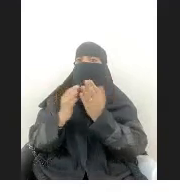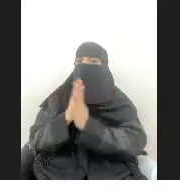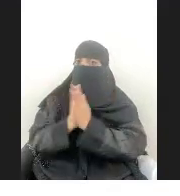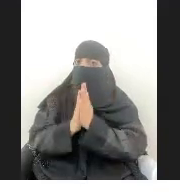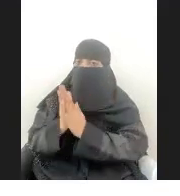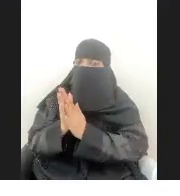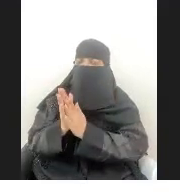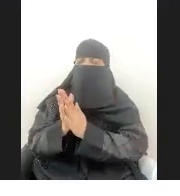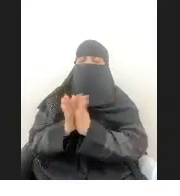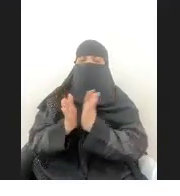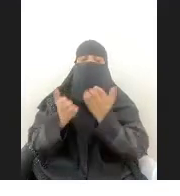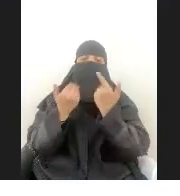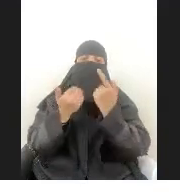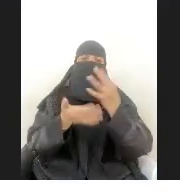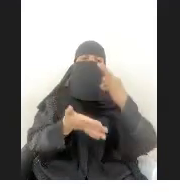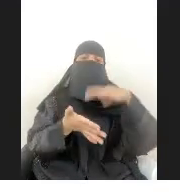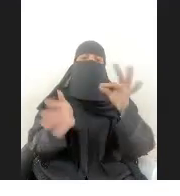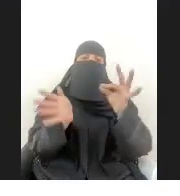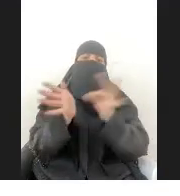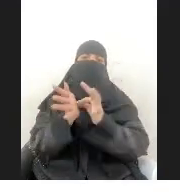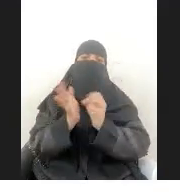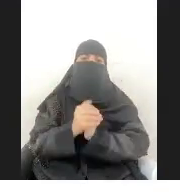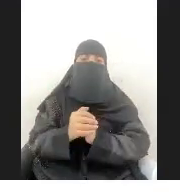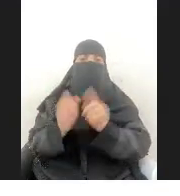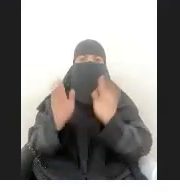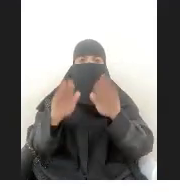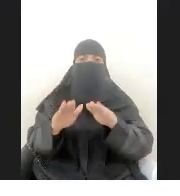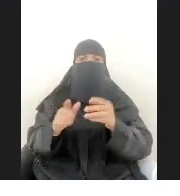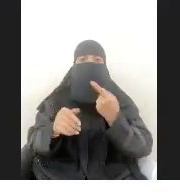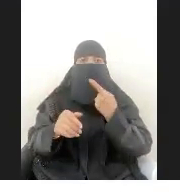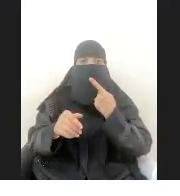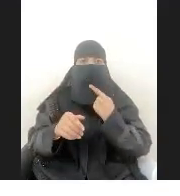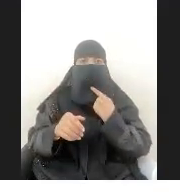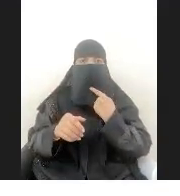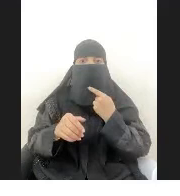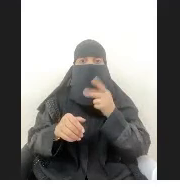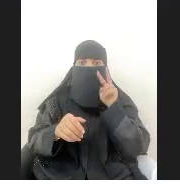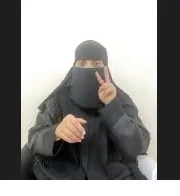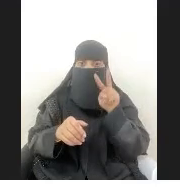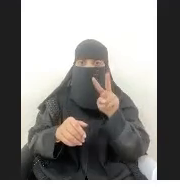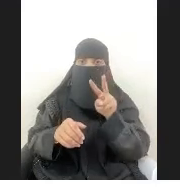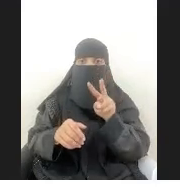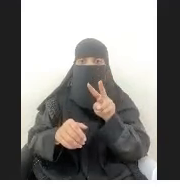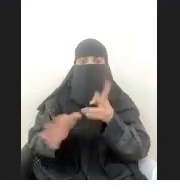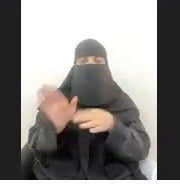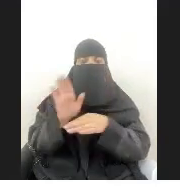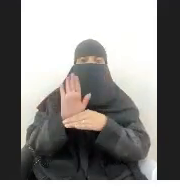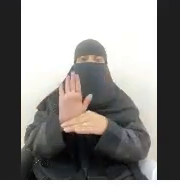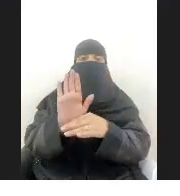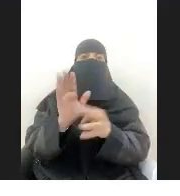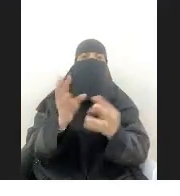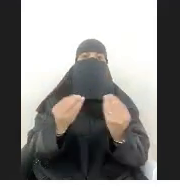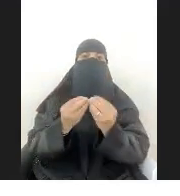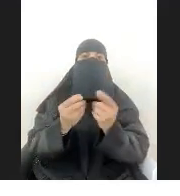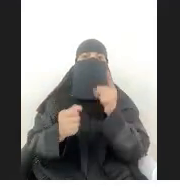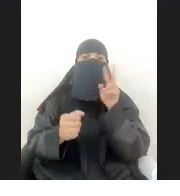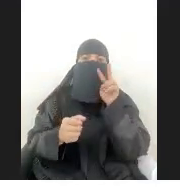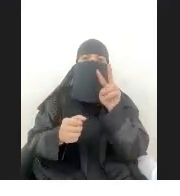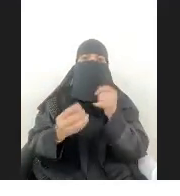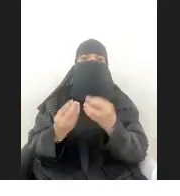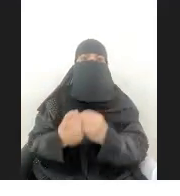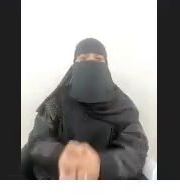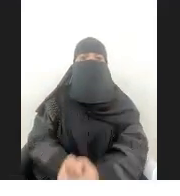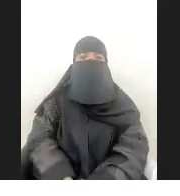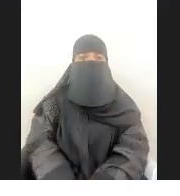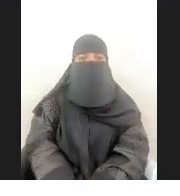تمام. الآن أبغى أوريكم، هعرض معاكم تاني من الأشياء الأساسية بعد لما نحدد أهدافنا،